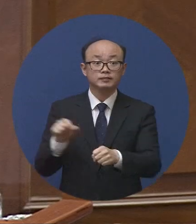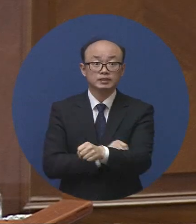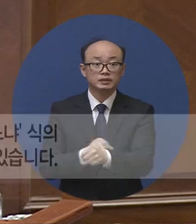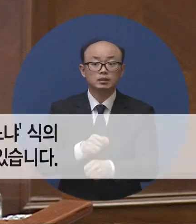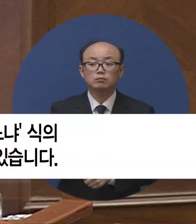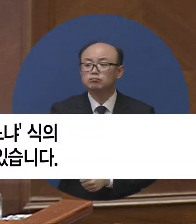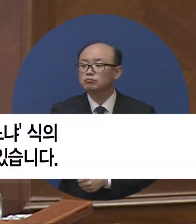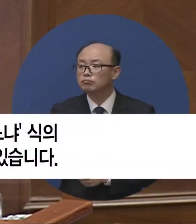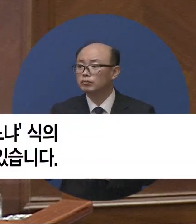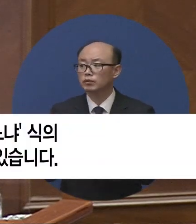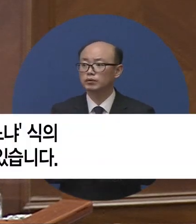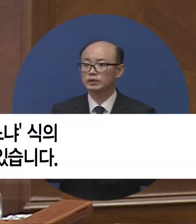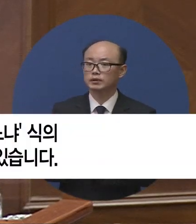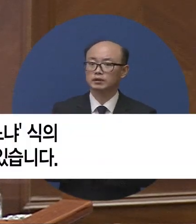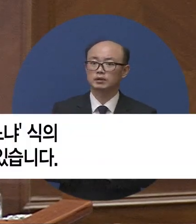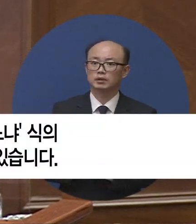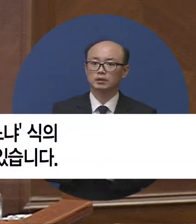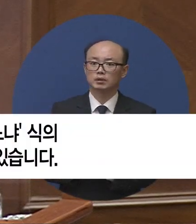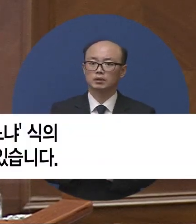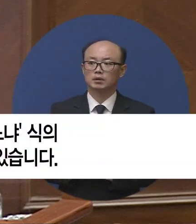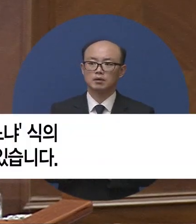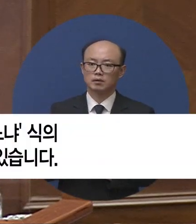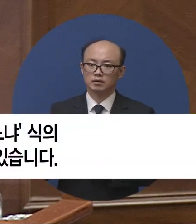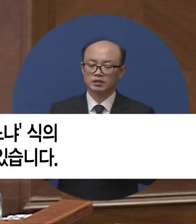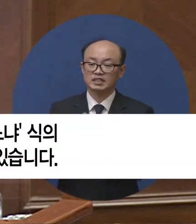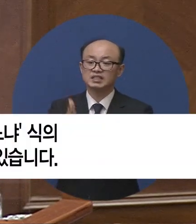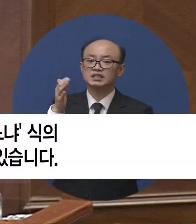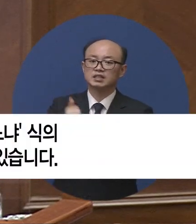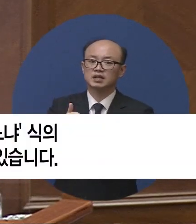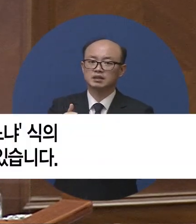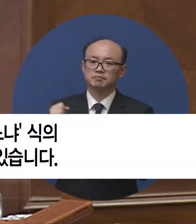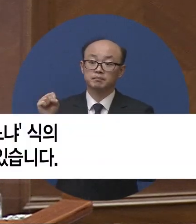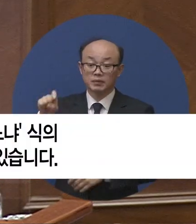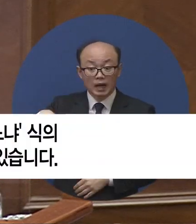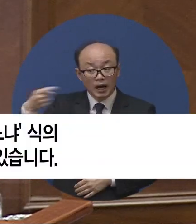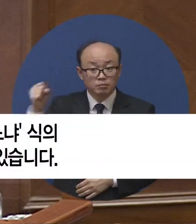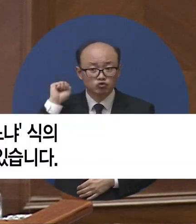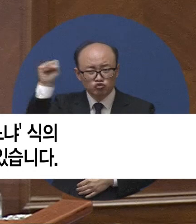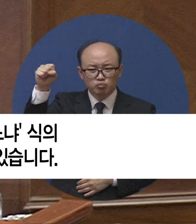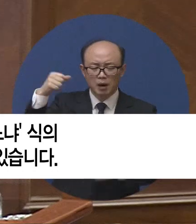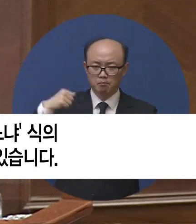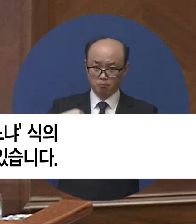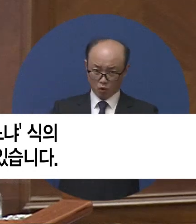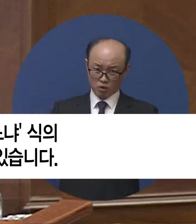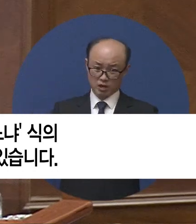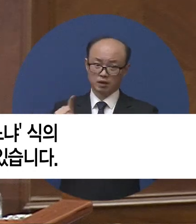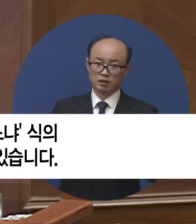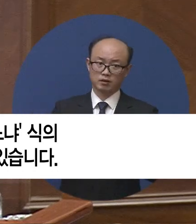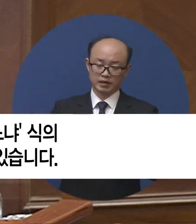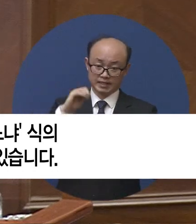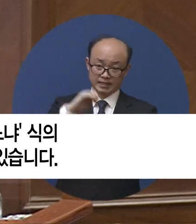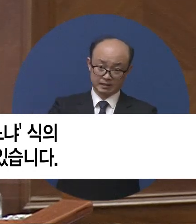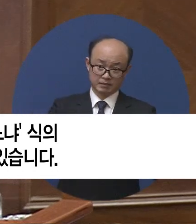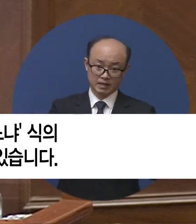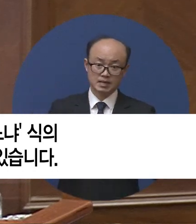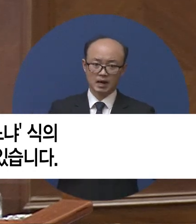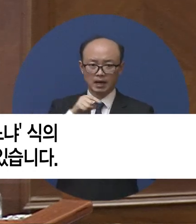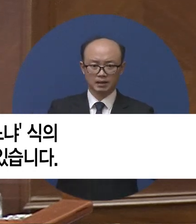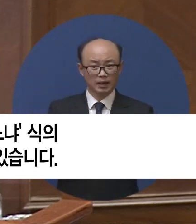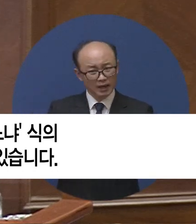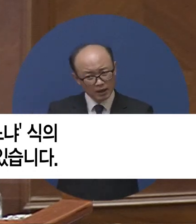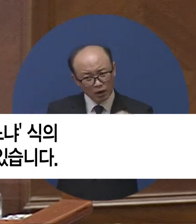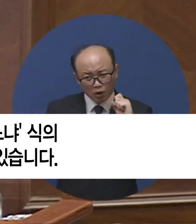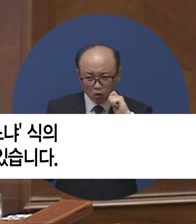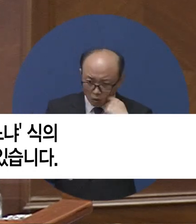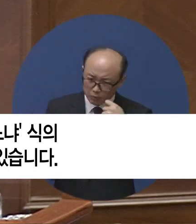일부에서는 이미 불출마를 발표하신 김송 소 시장의 인기 4 처리가 어렵지 않겠느냐 시계